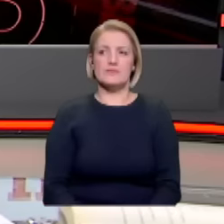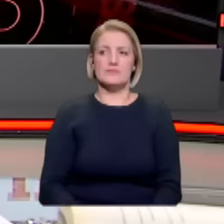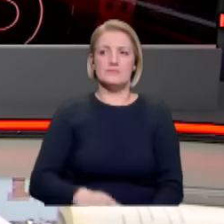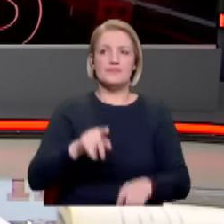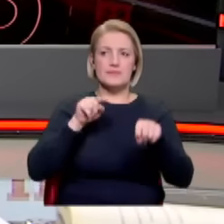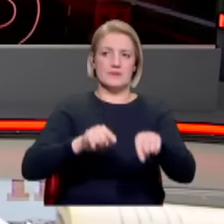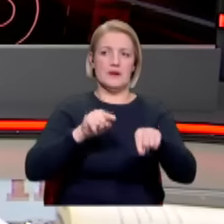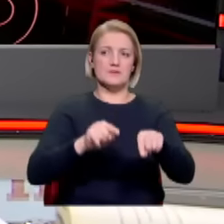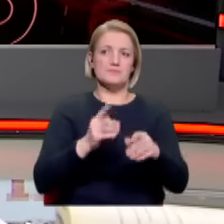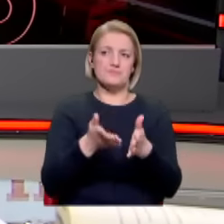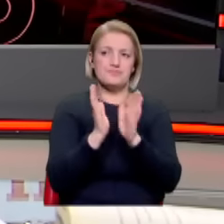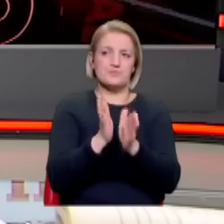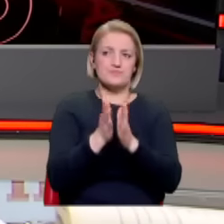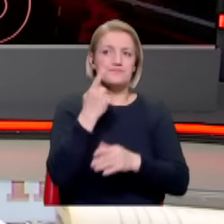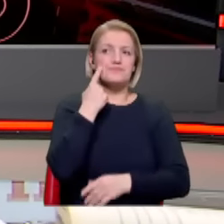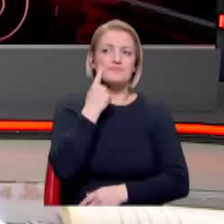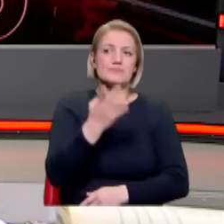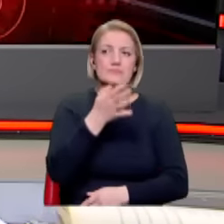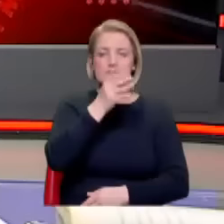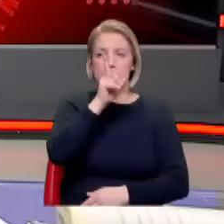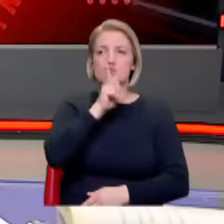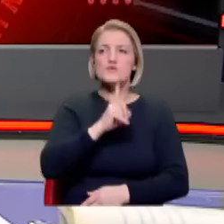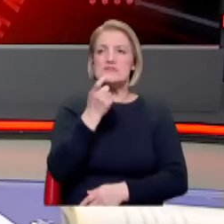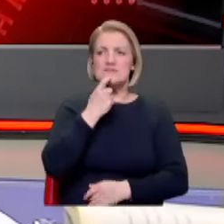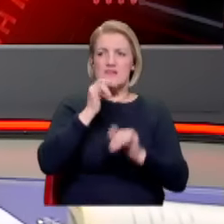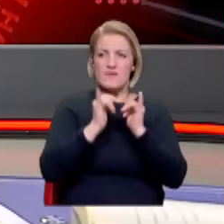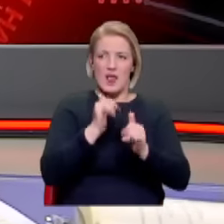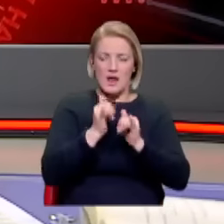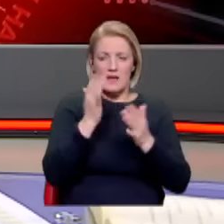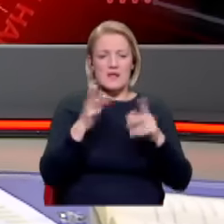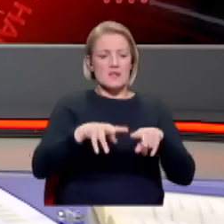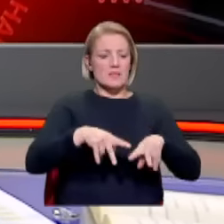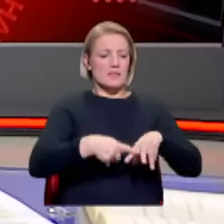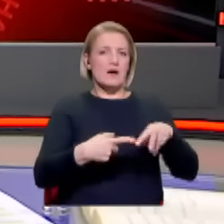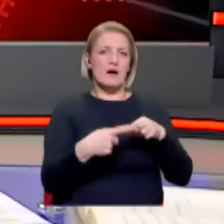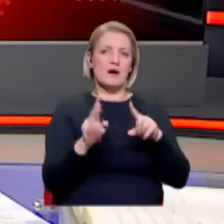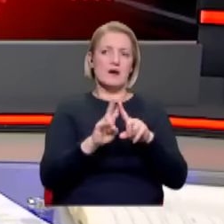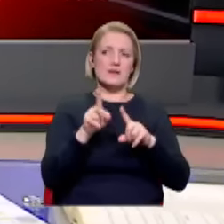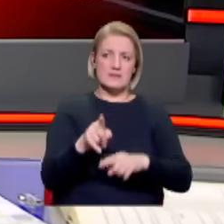Takip edeceğiz, devam edeceğiz. Bakalım yüzyılın dehşetinden, mesela narinden